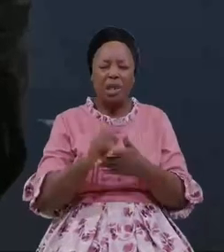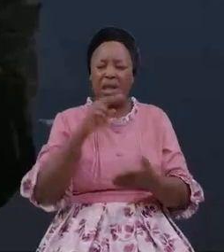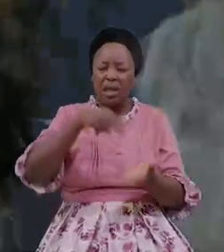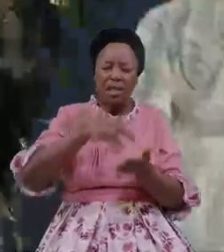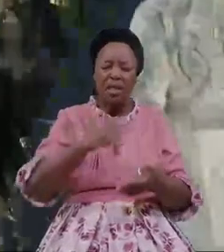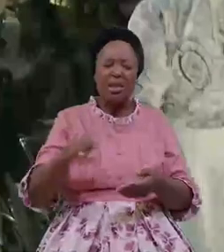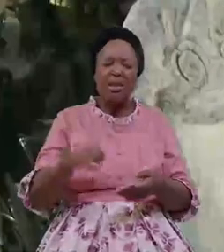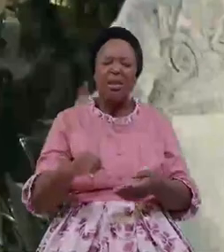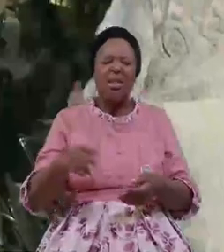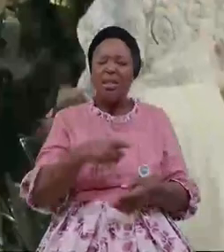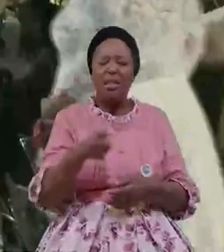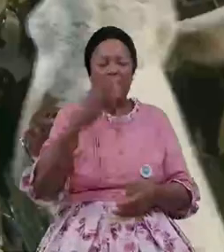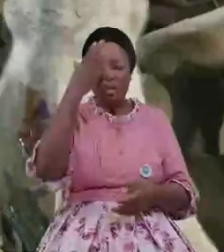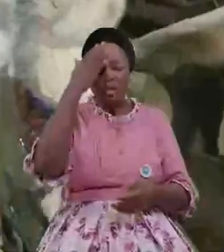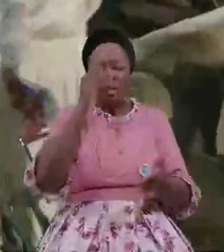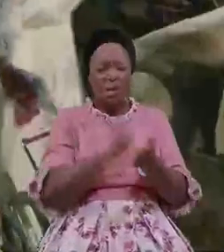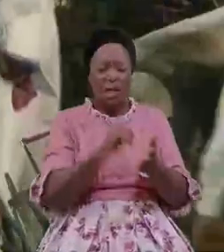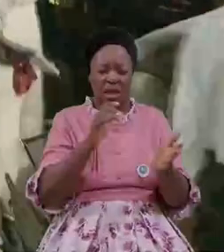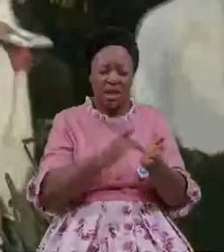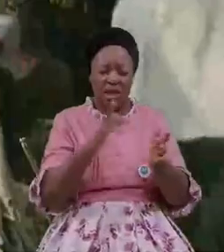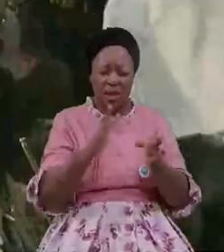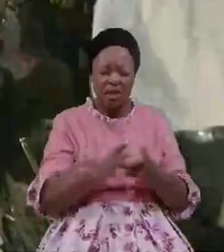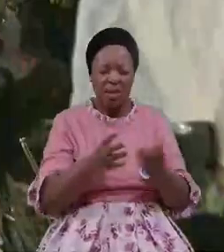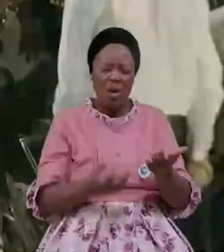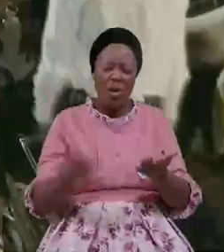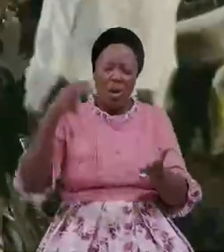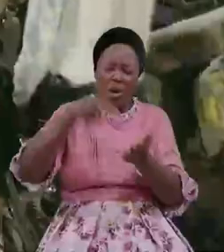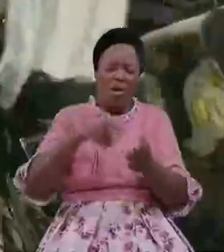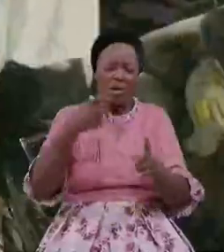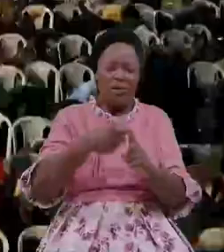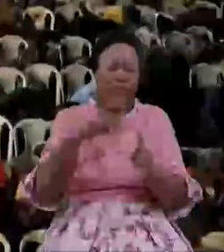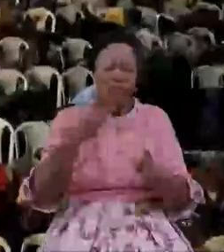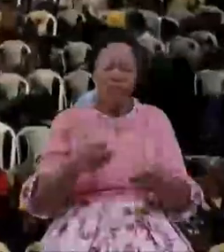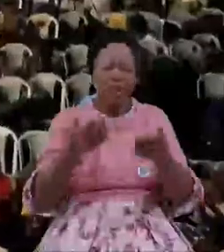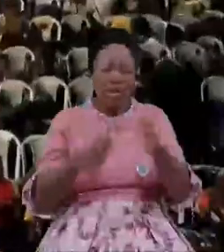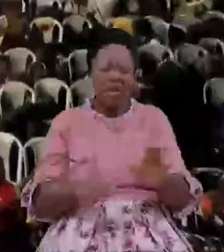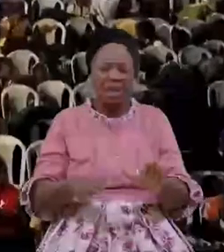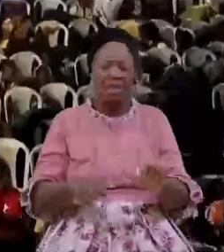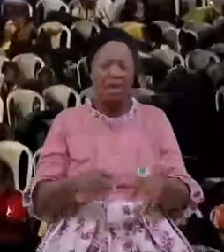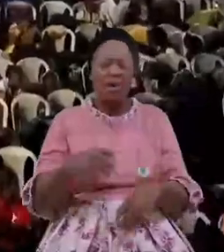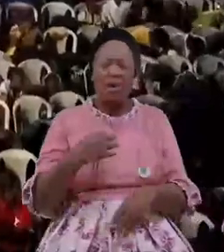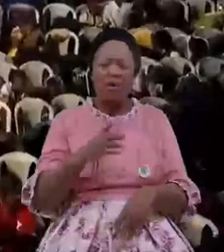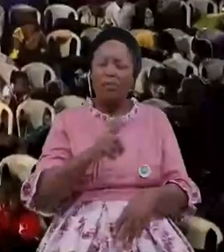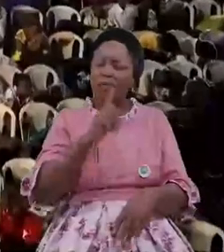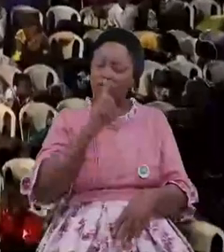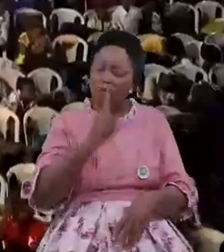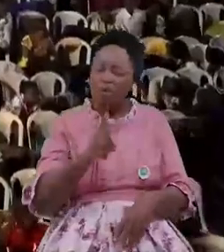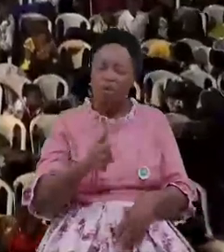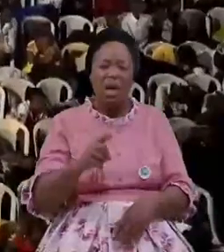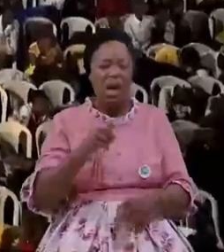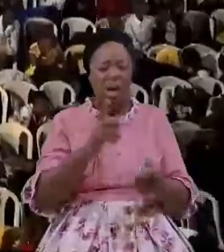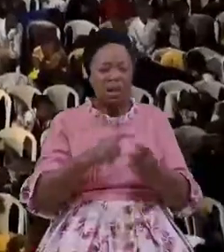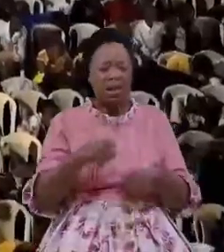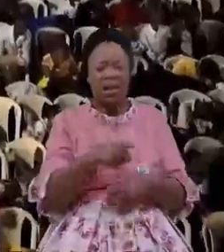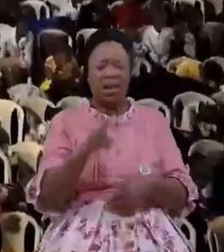sont debout et ils savent que Jésus est ressuscité des morts et que c'est une vérité et